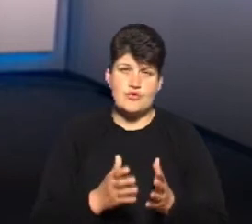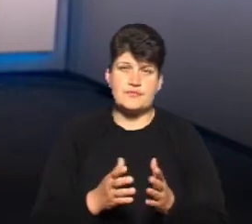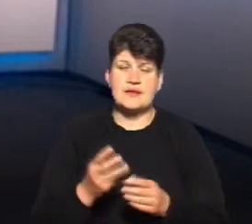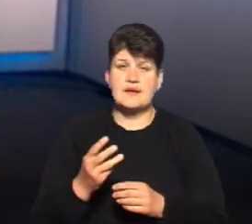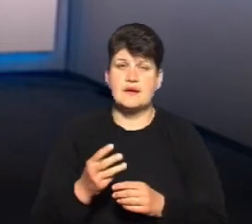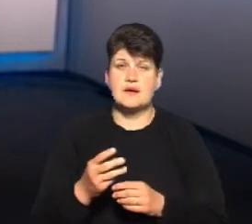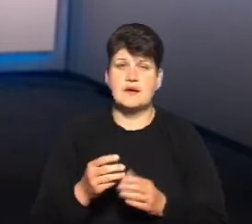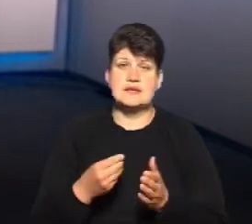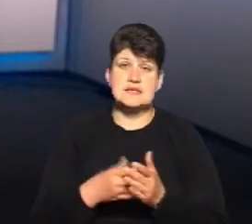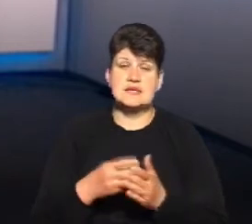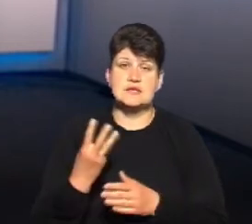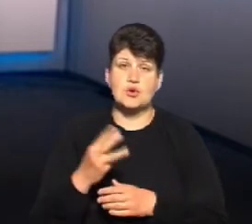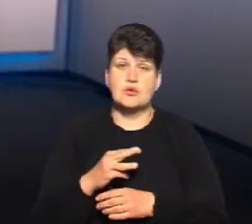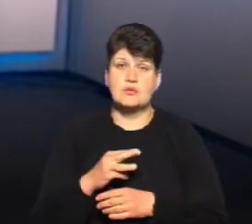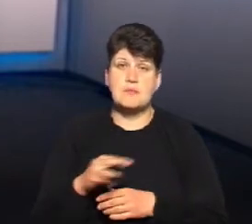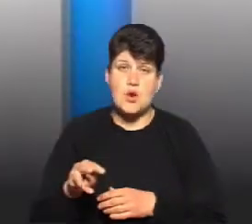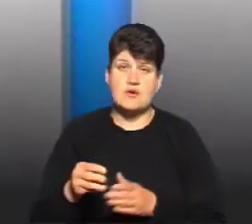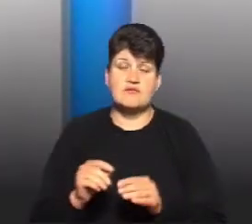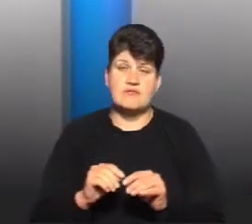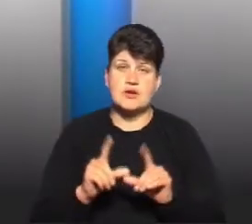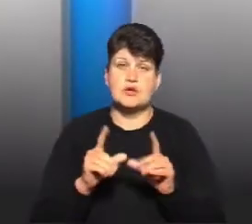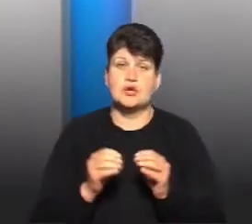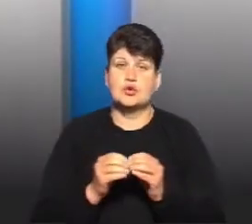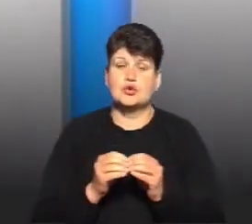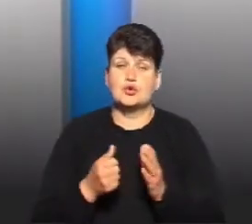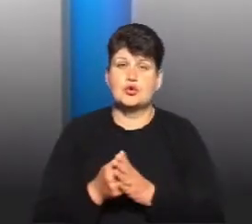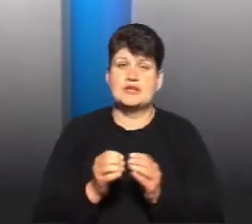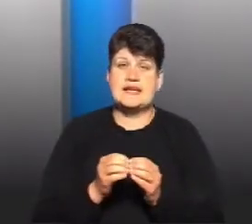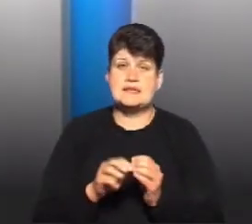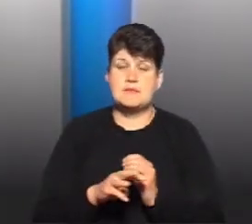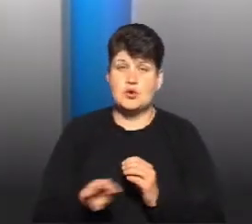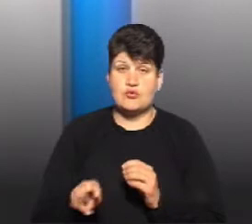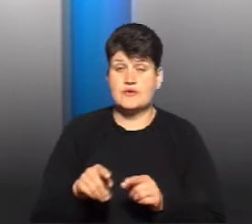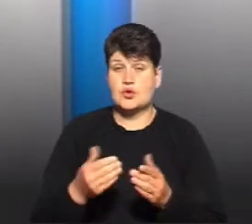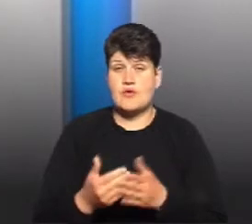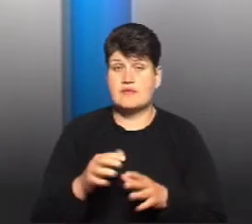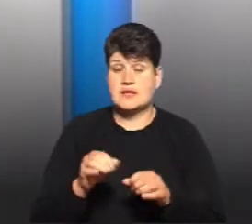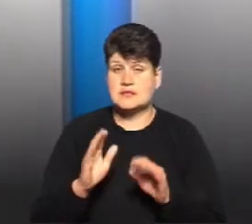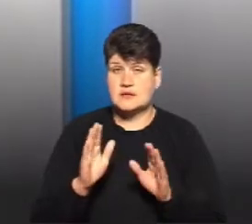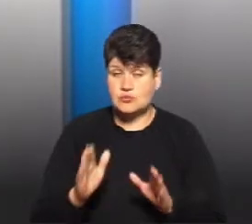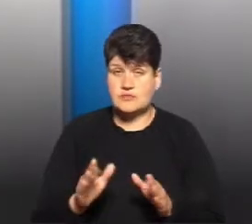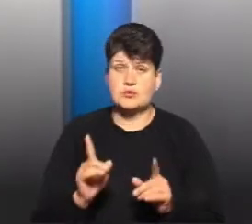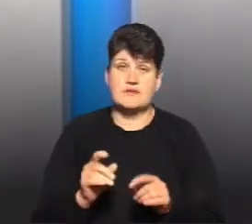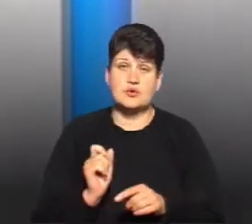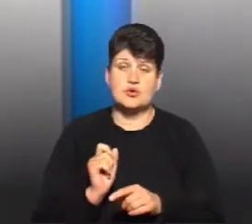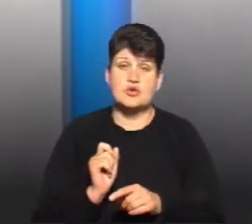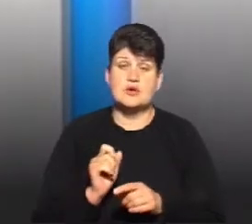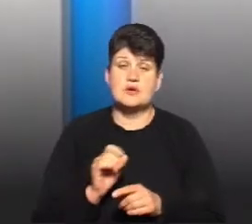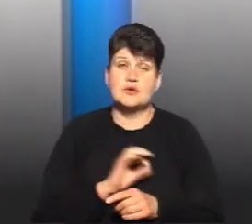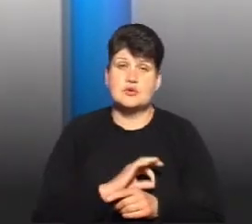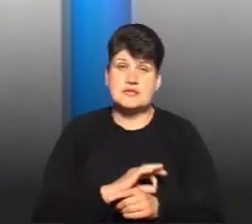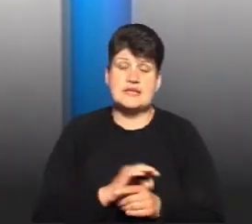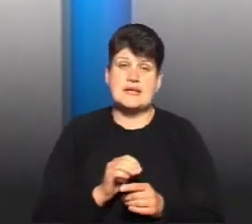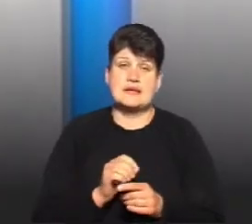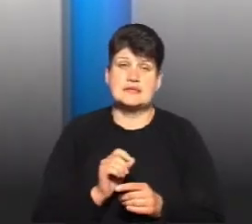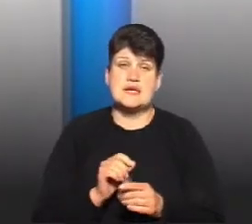до 10 мільйонів. І зараз є новий власник цієї земельної ділянки, відповідно, він буде використовувати за цільовим призначенням, яке визначене проєктом землеустрою.